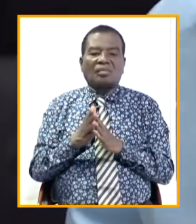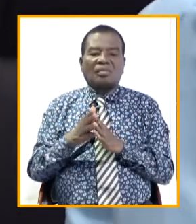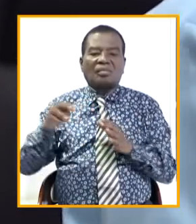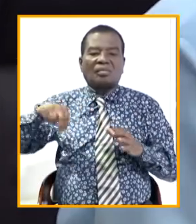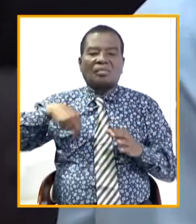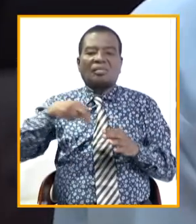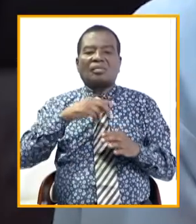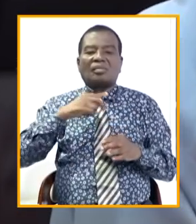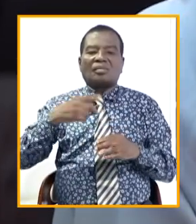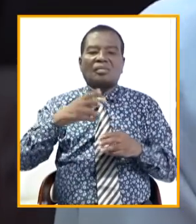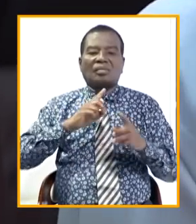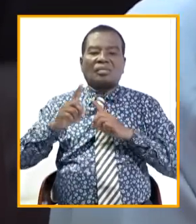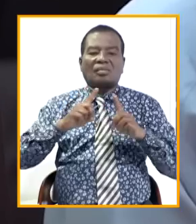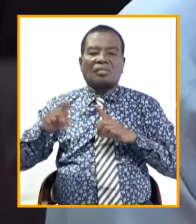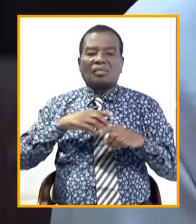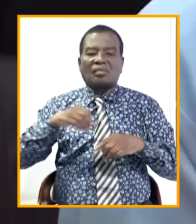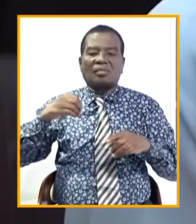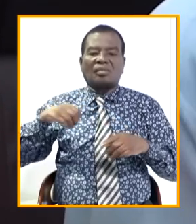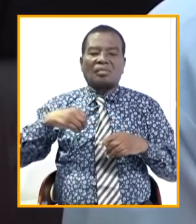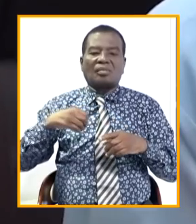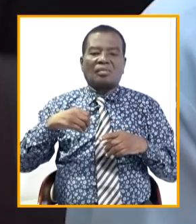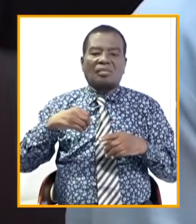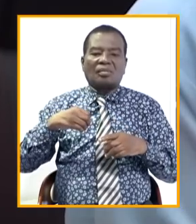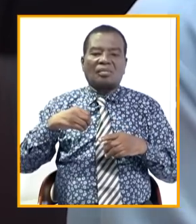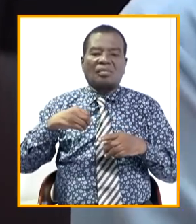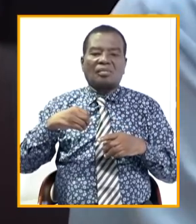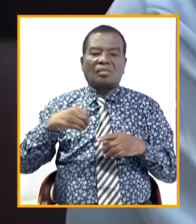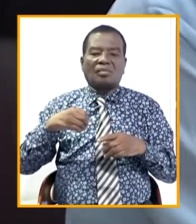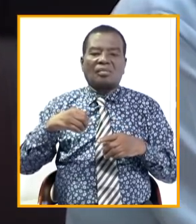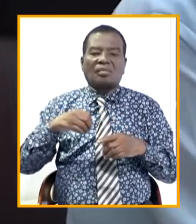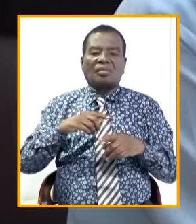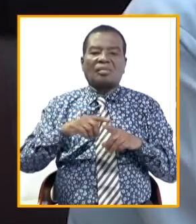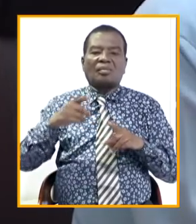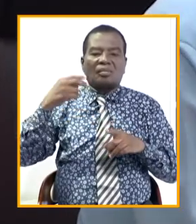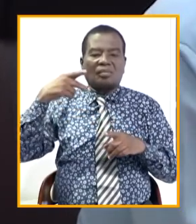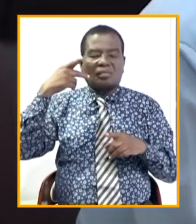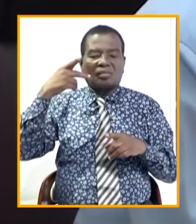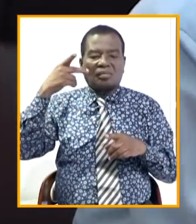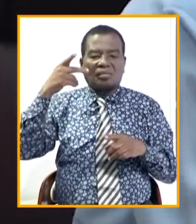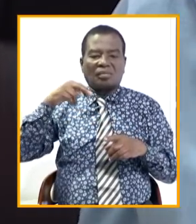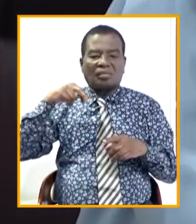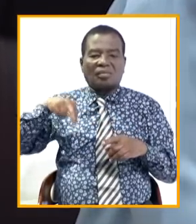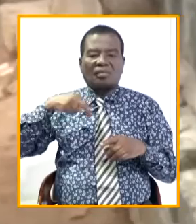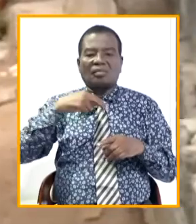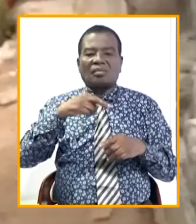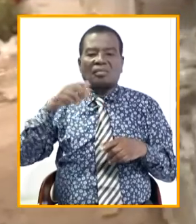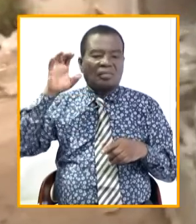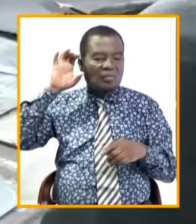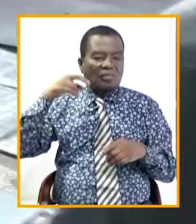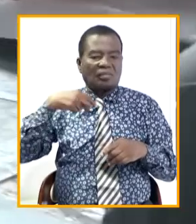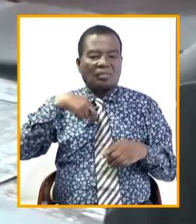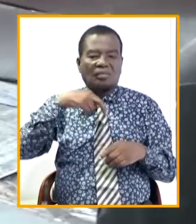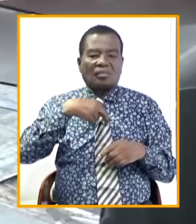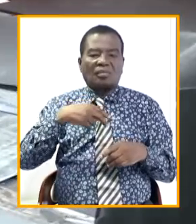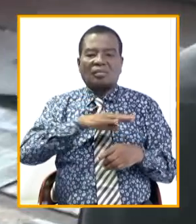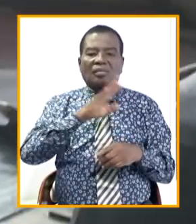Nous qui vous parlons, nous avons été ce que vous êtes. Mais vous n'êtes pas encore ce que nous sommes. Écoutez-nous. Tout en